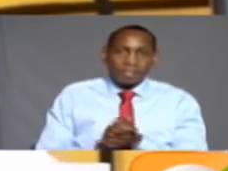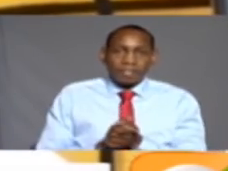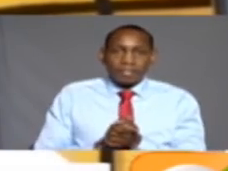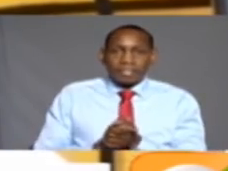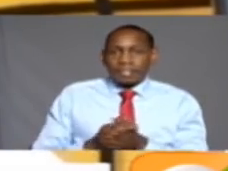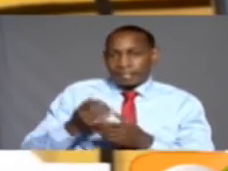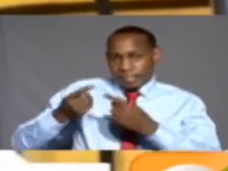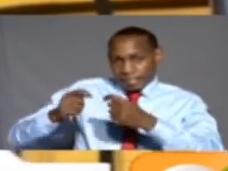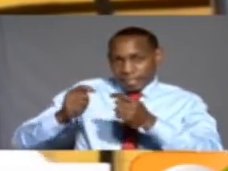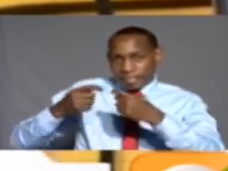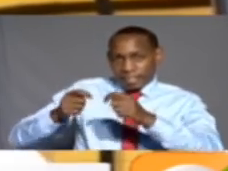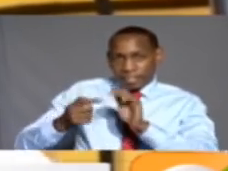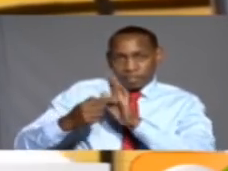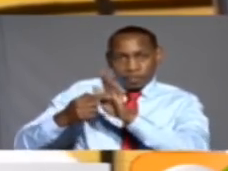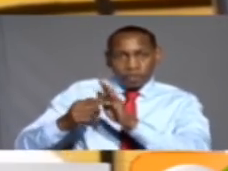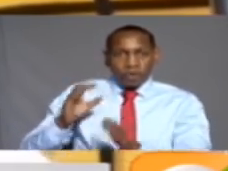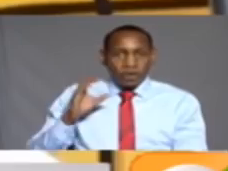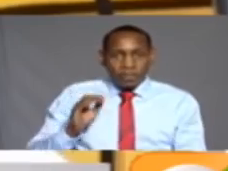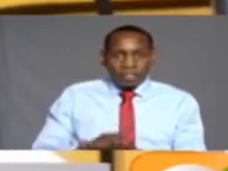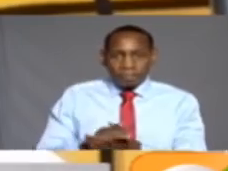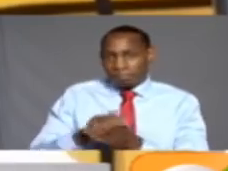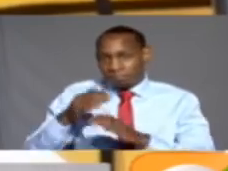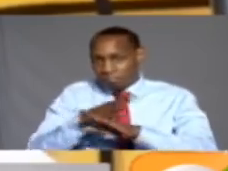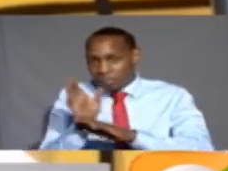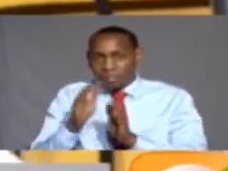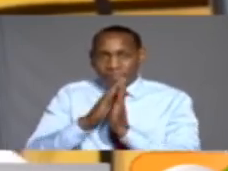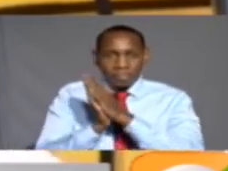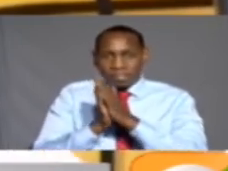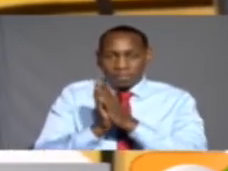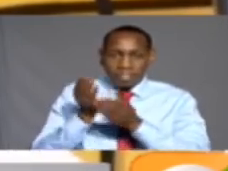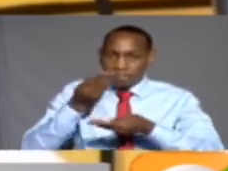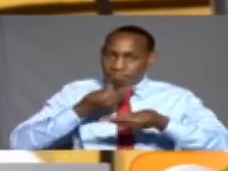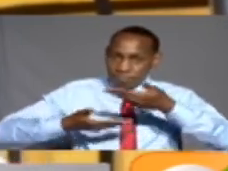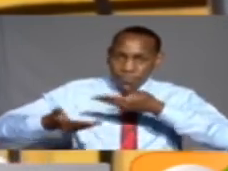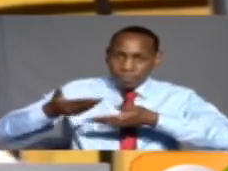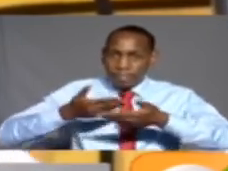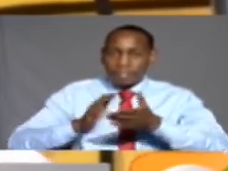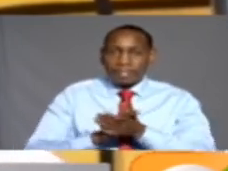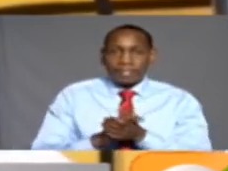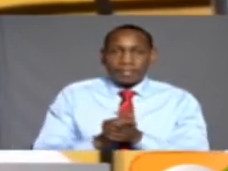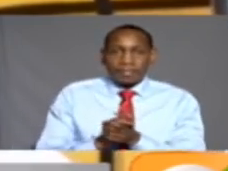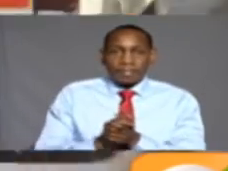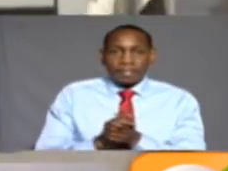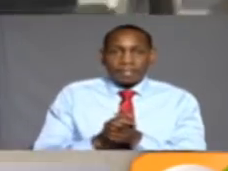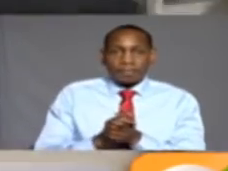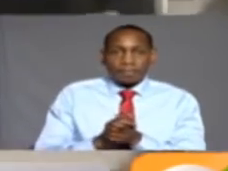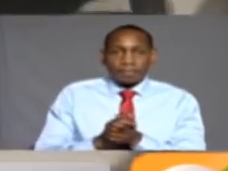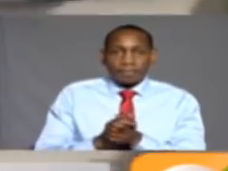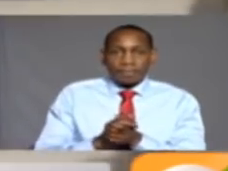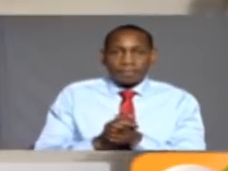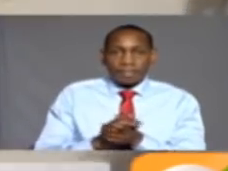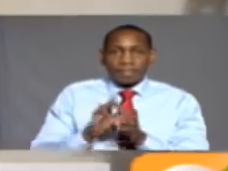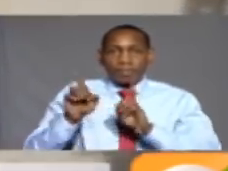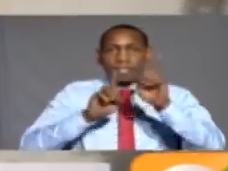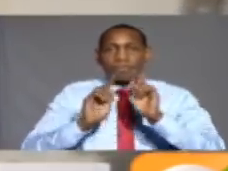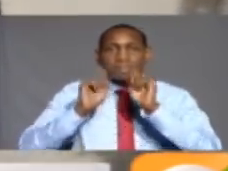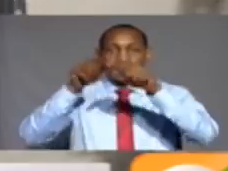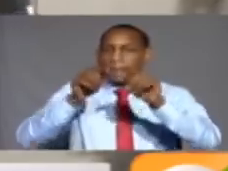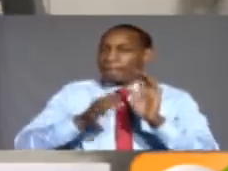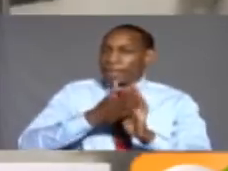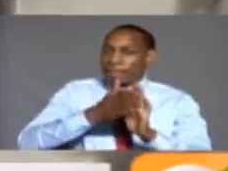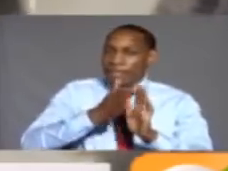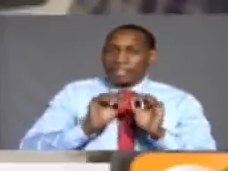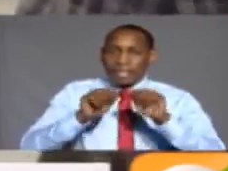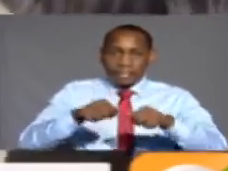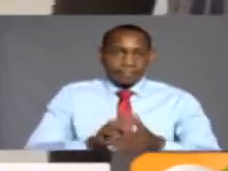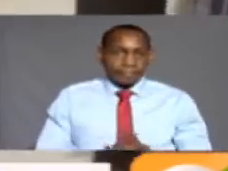story, yani najaribu kumtenga hivi, mwisho napata mahali alikuwa anampeleka tumefika.